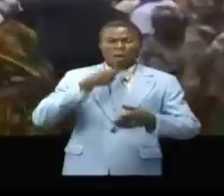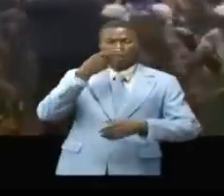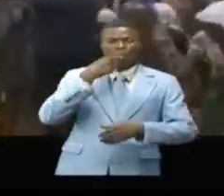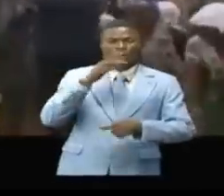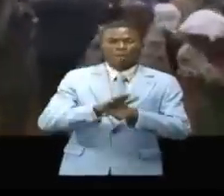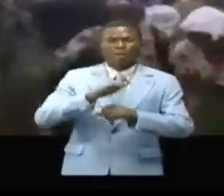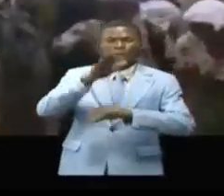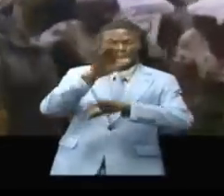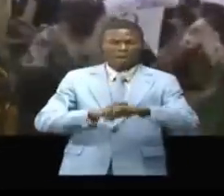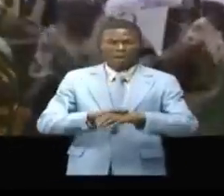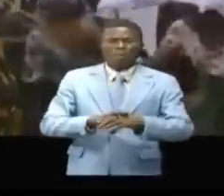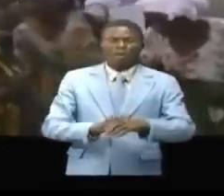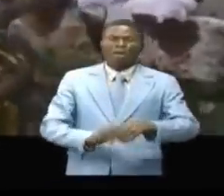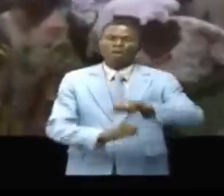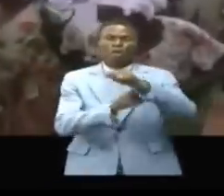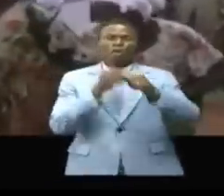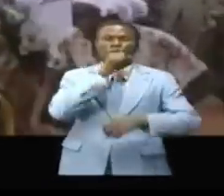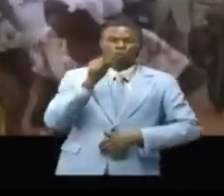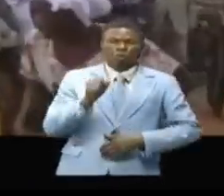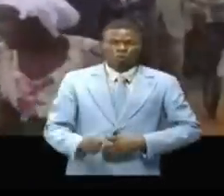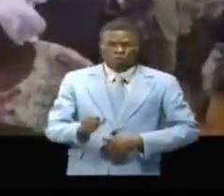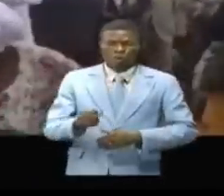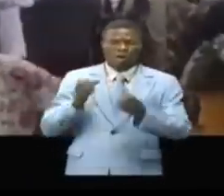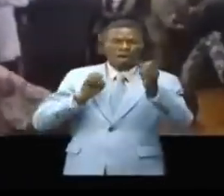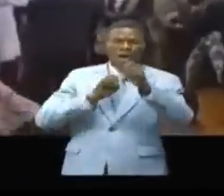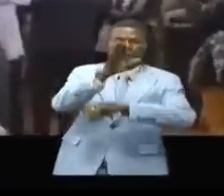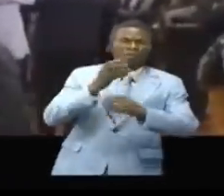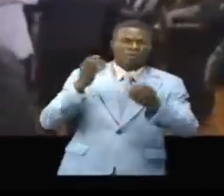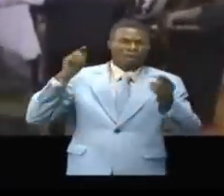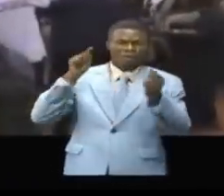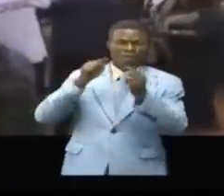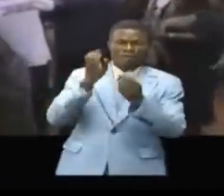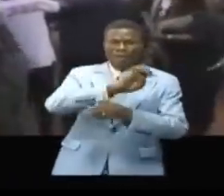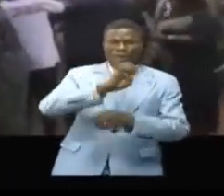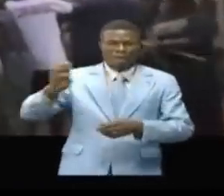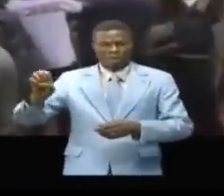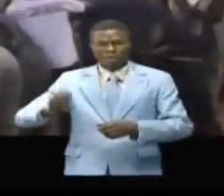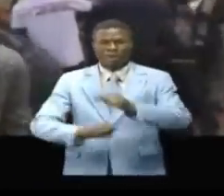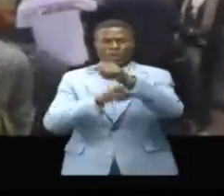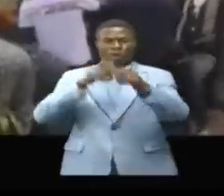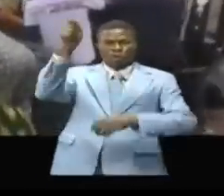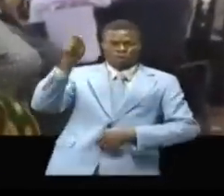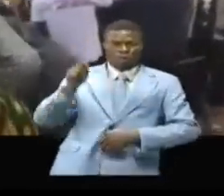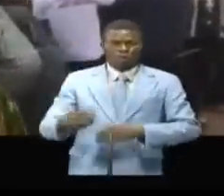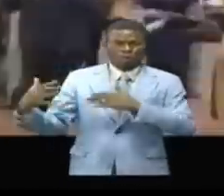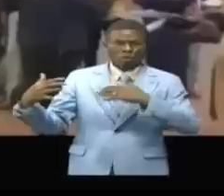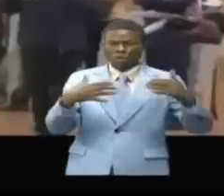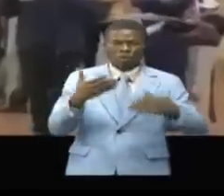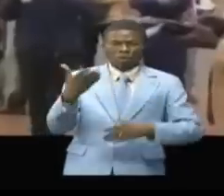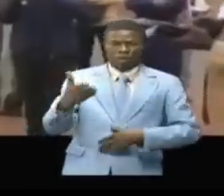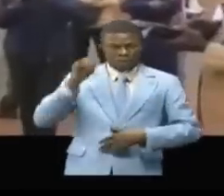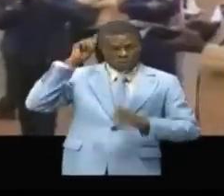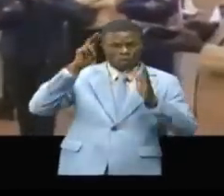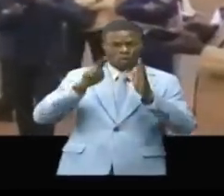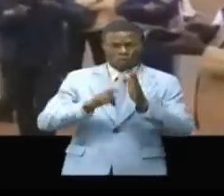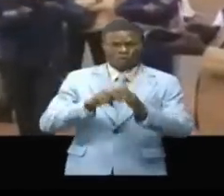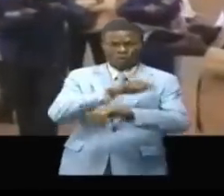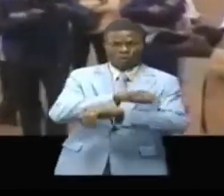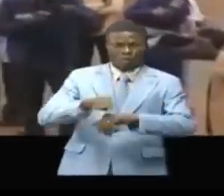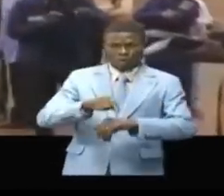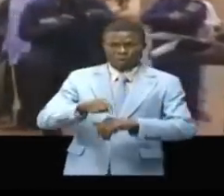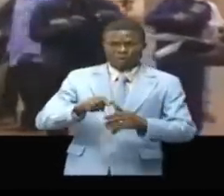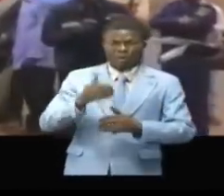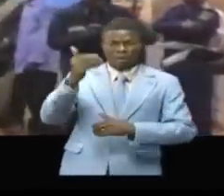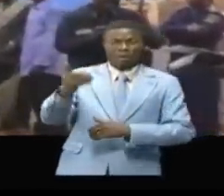d'invoquer les mains des ancêtres qu'ils envoyaient à l'est du pays pour aller soutenir les phares d'essai au front. Au gouvernorat de province, devant